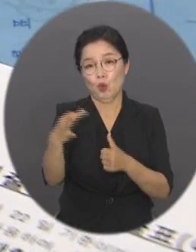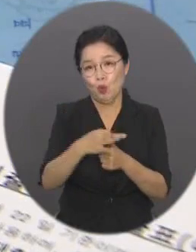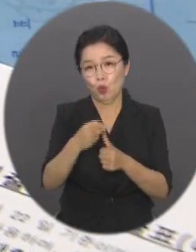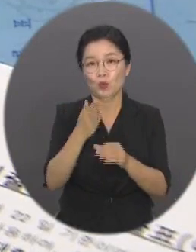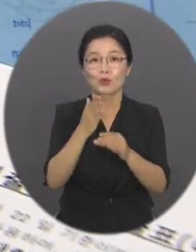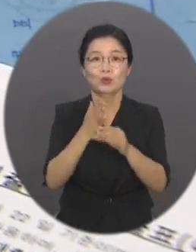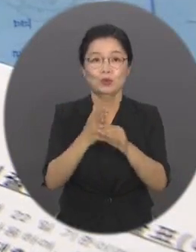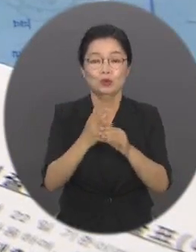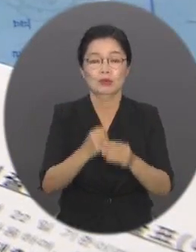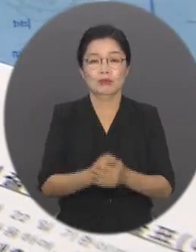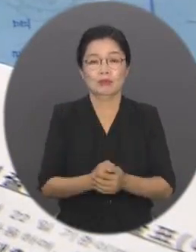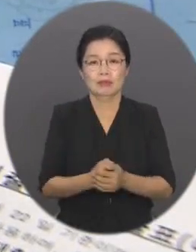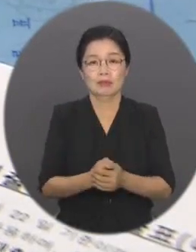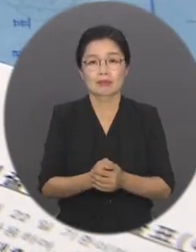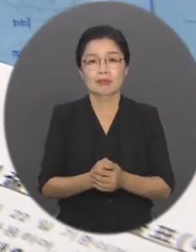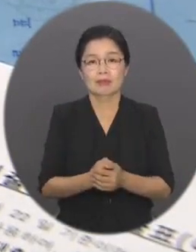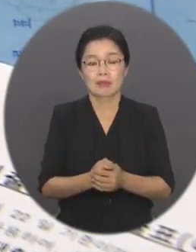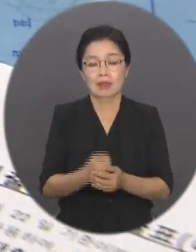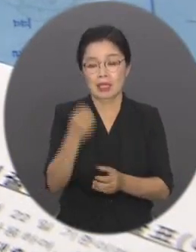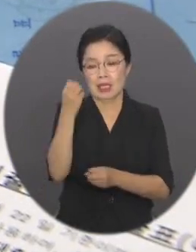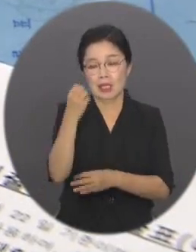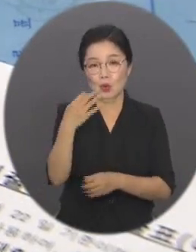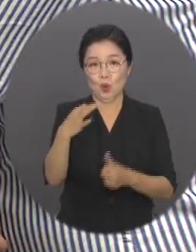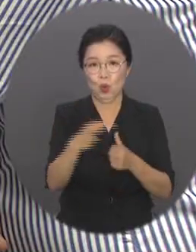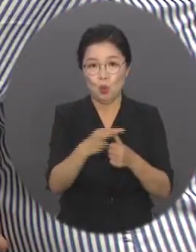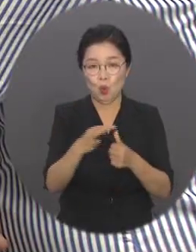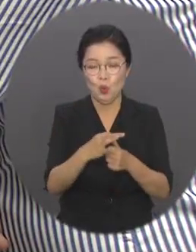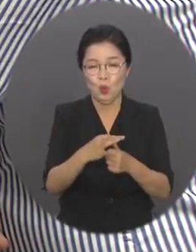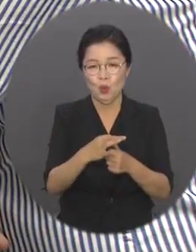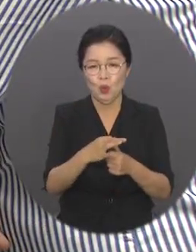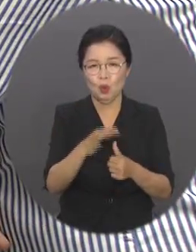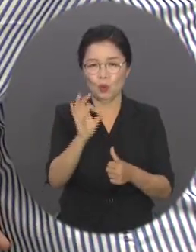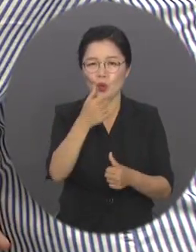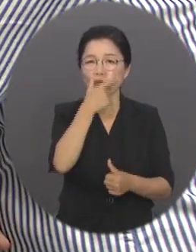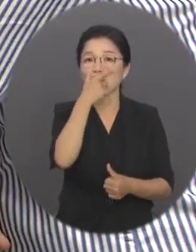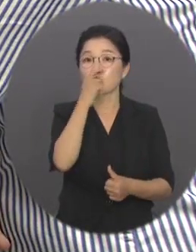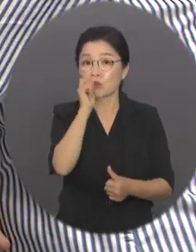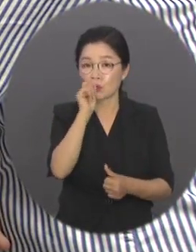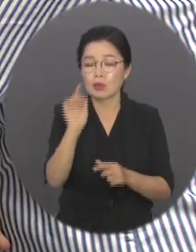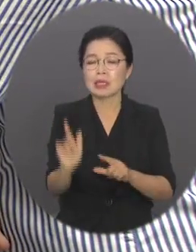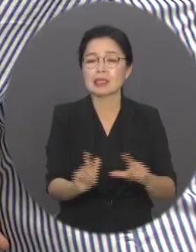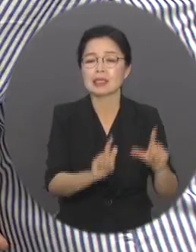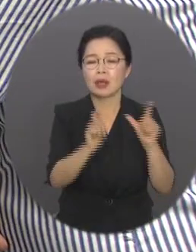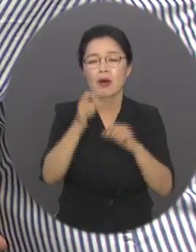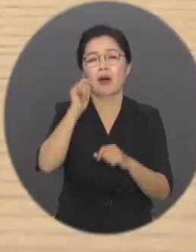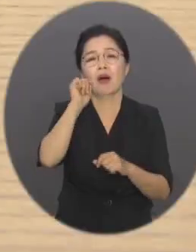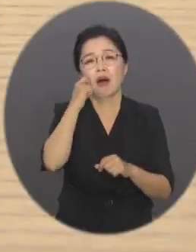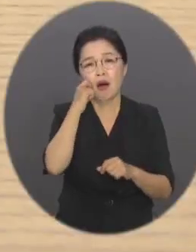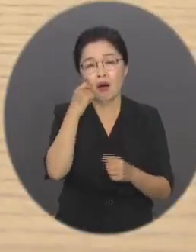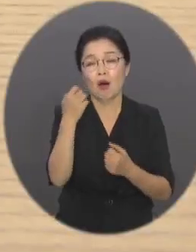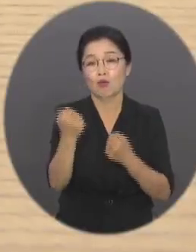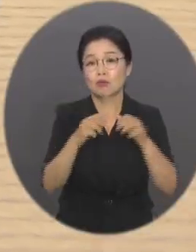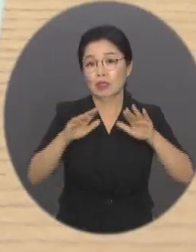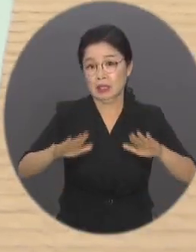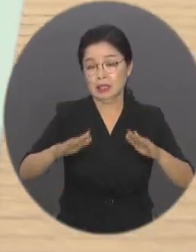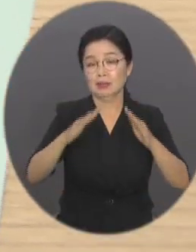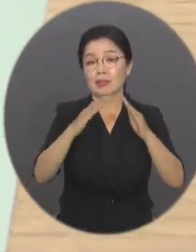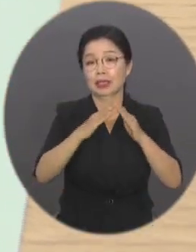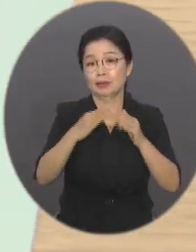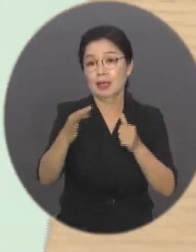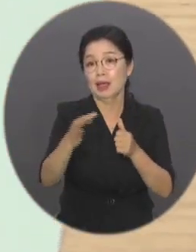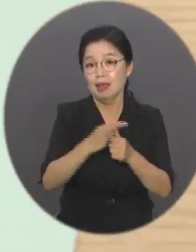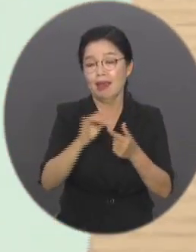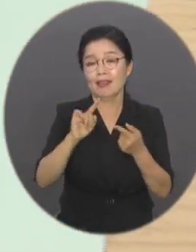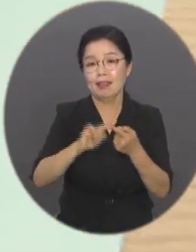있습니다. 고정소득원인 기초연금만으로 매달 빠듯하게 생활비를 충당해 왔는데 이제는 씀씀이에